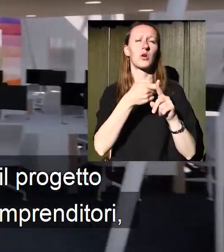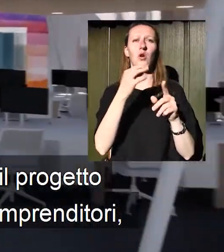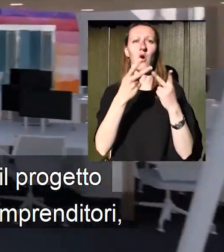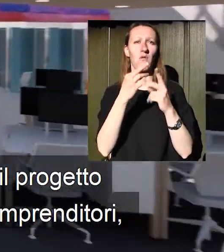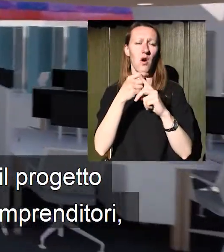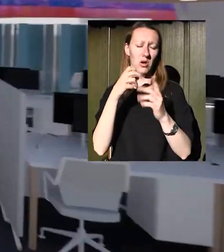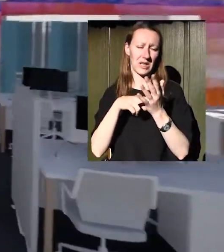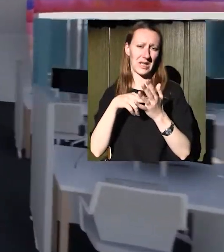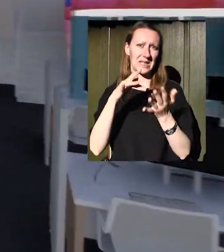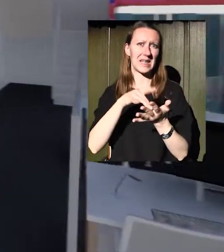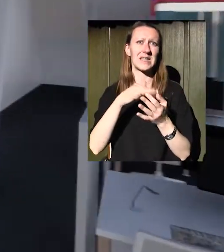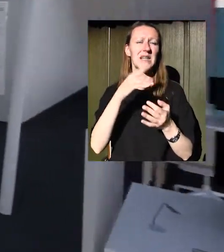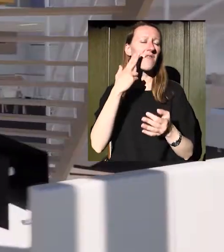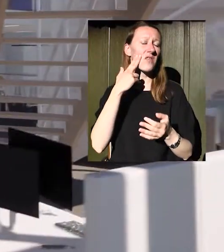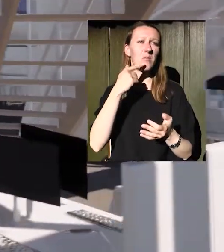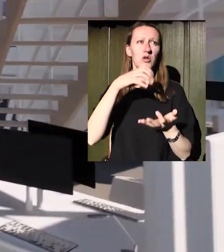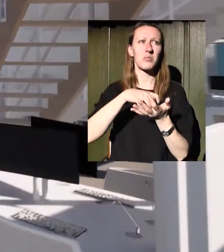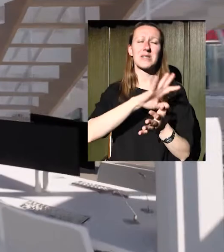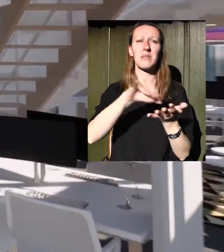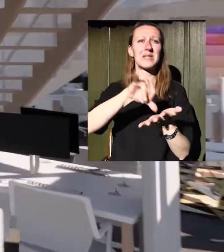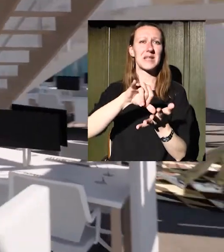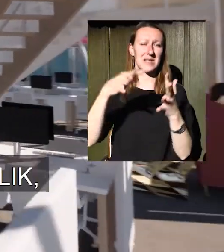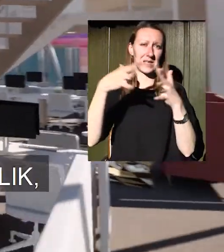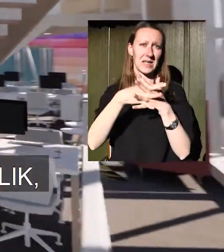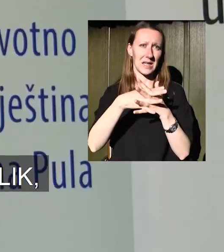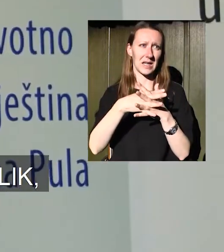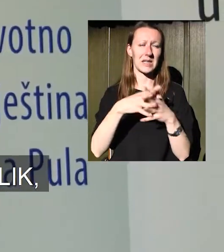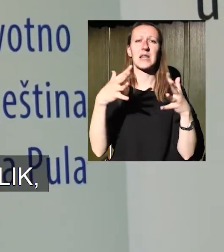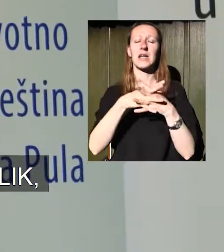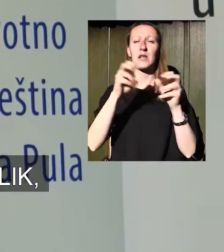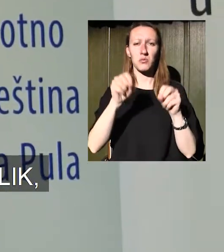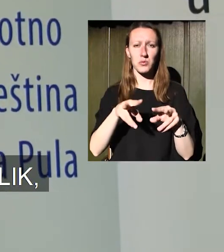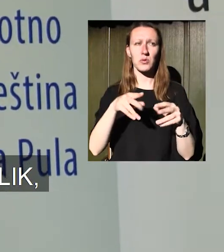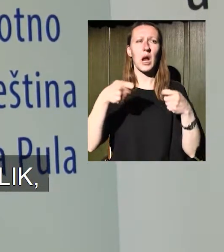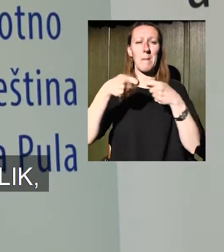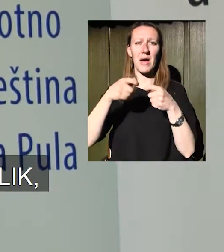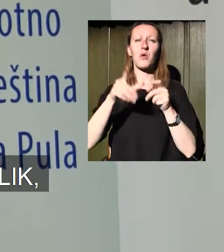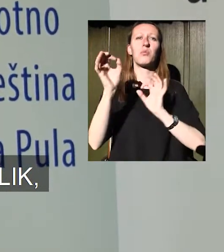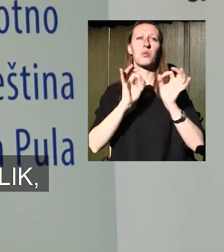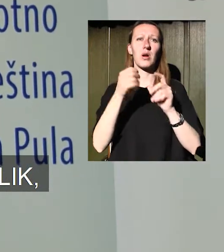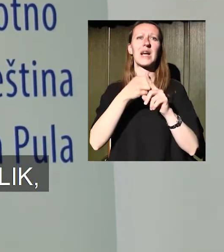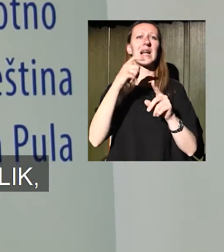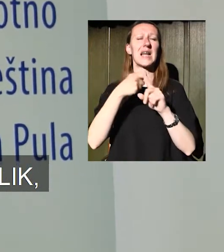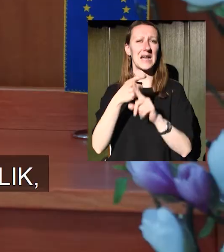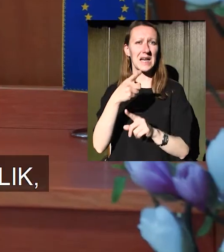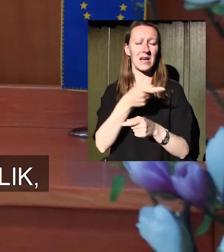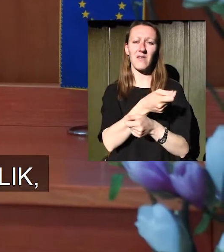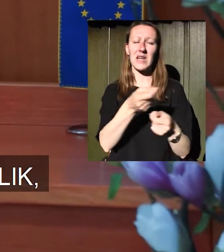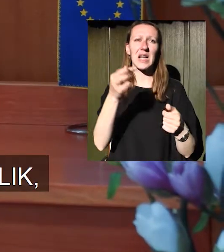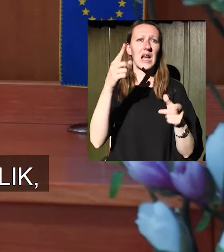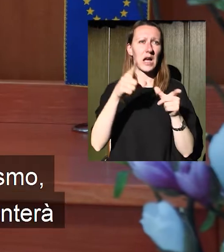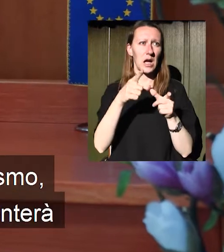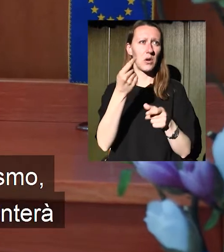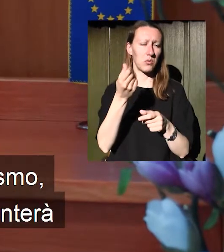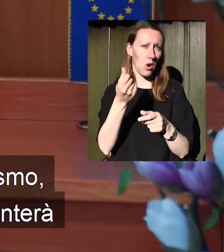za poduzetnike koji će biti smješten u samom centru grada. Grad Pula partner je u projektu KLIK, financiranom europskim